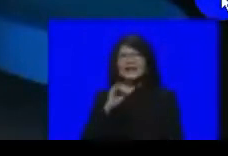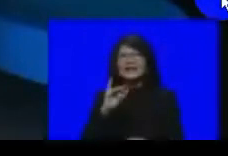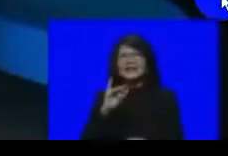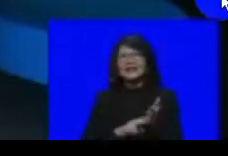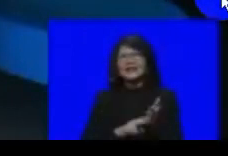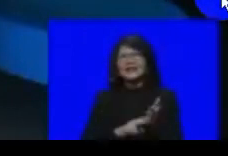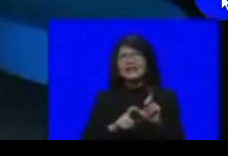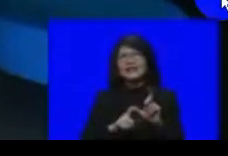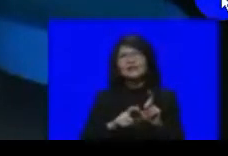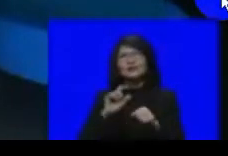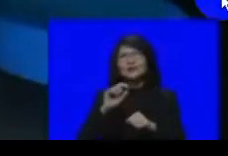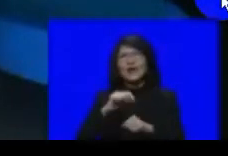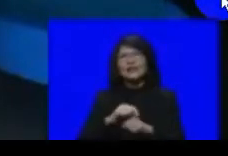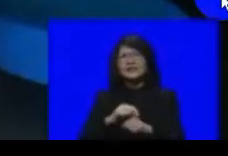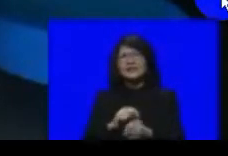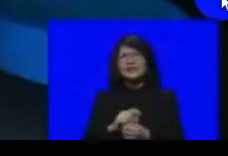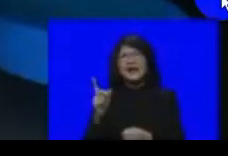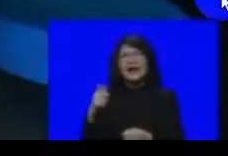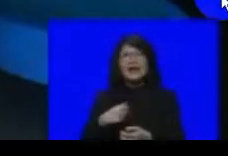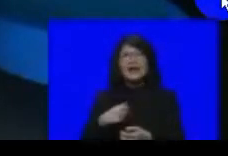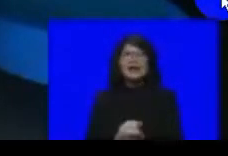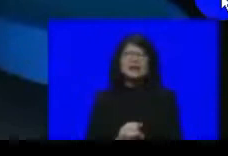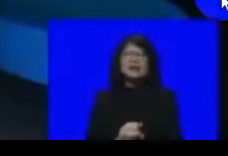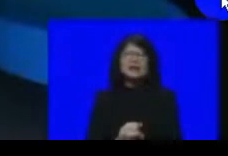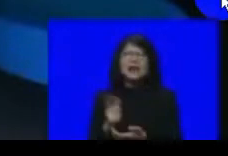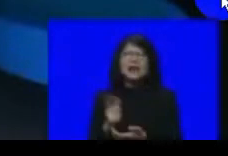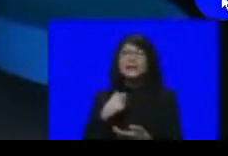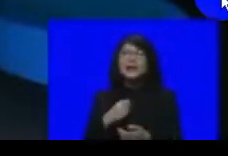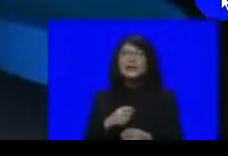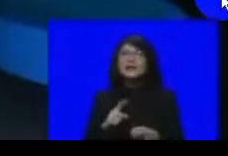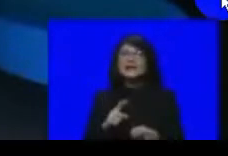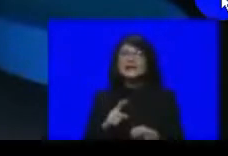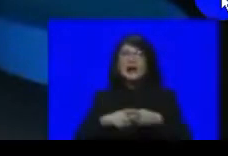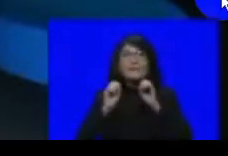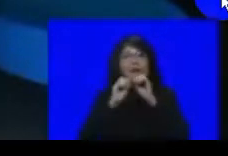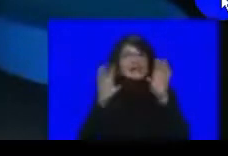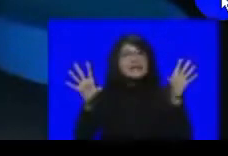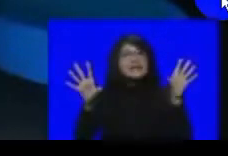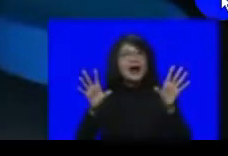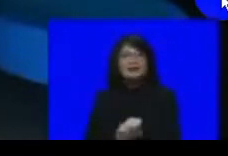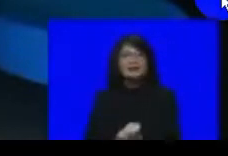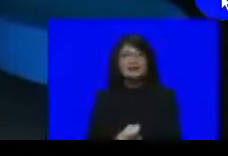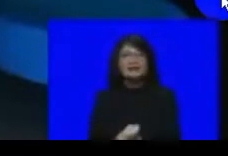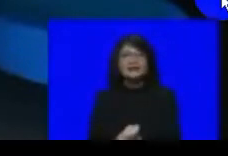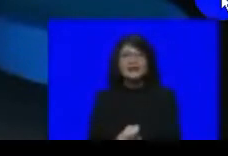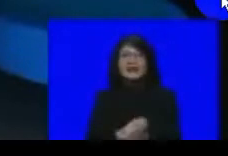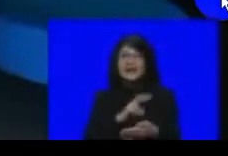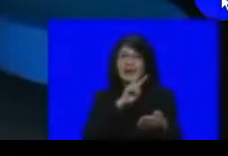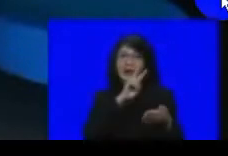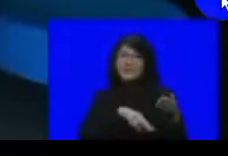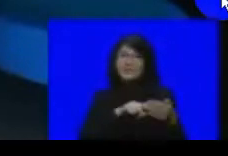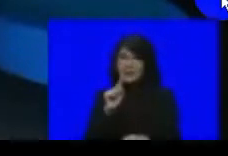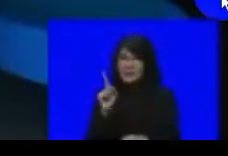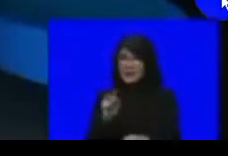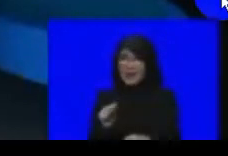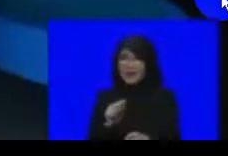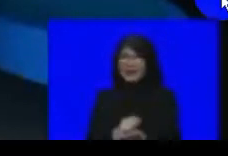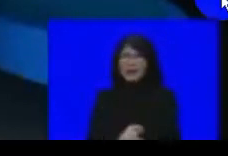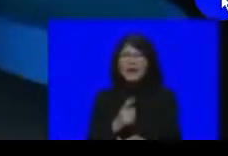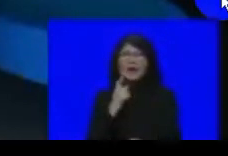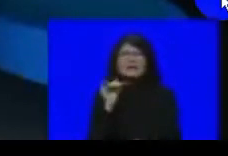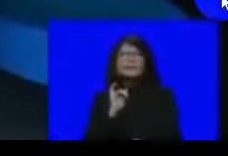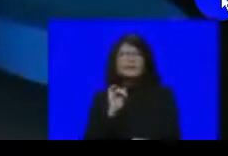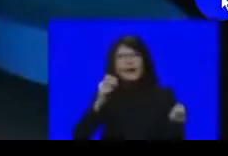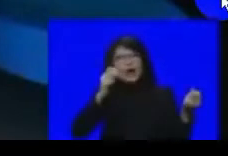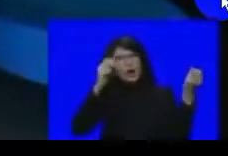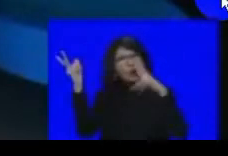Rini Suyarti dari Kedaulatan Rakyat. Ini dari rekan media Bapak-bapak. Dan ini akan saya bacakan pertanyaannya. Seperti